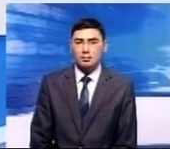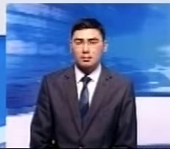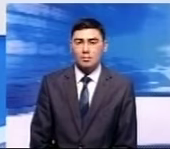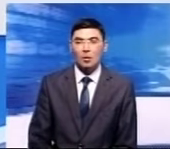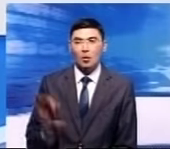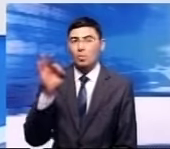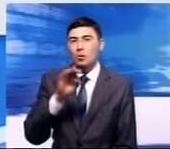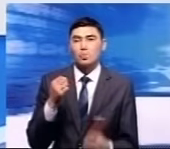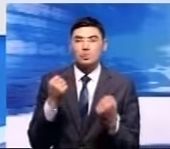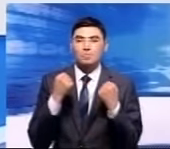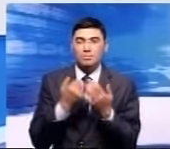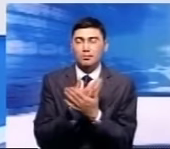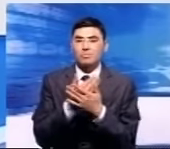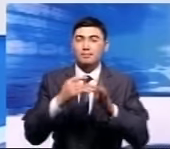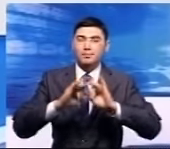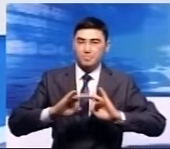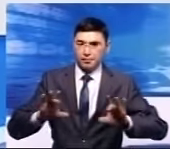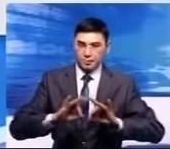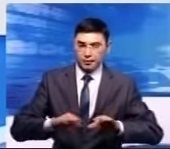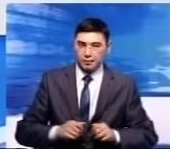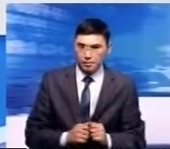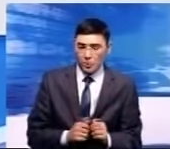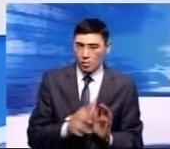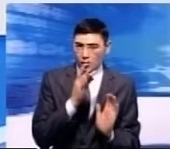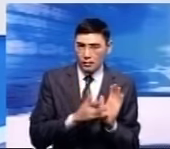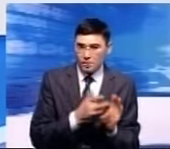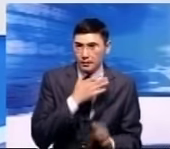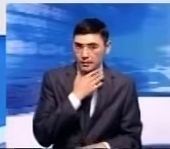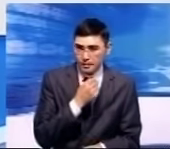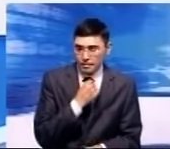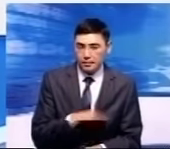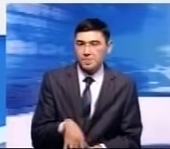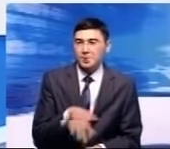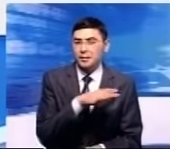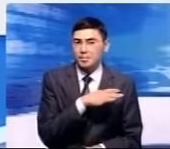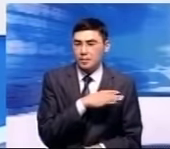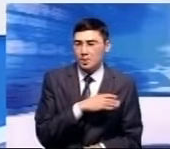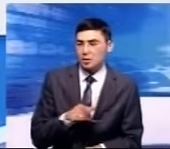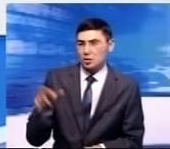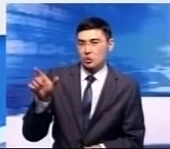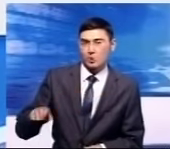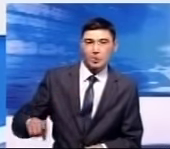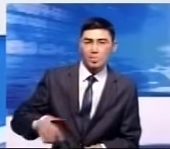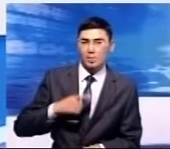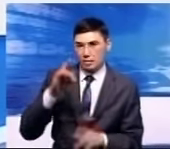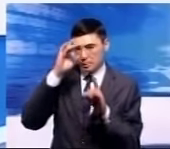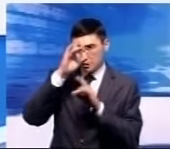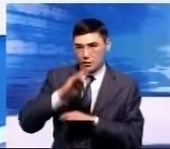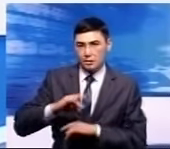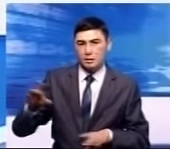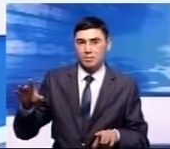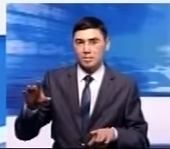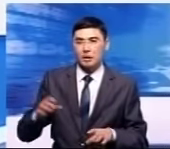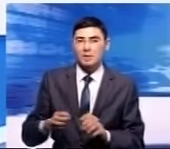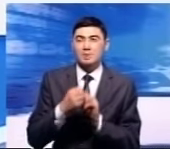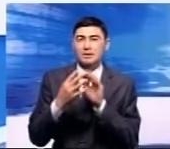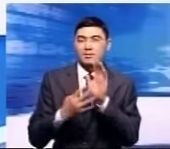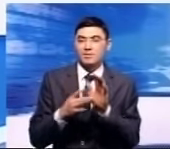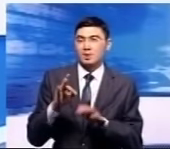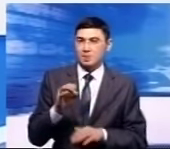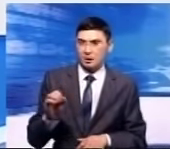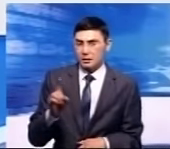О новостях спорта. В Семее прошло ежегодное открытое первенство на кубок заслуженного мастера спорта, 19-кратного чемпиона СССР